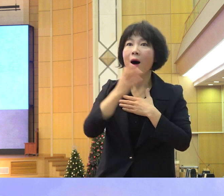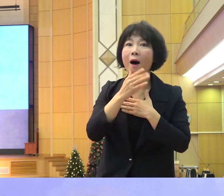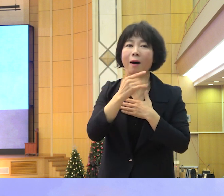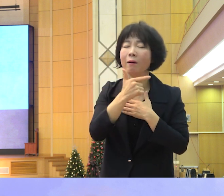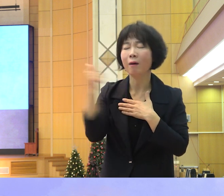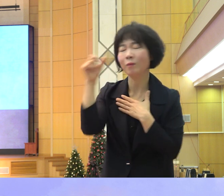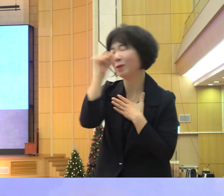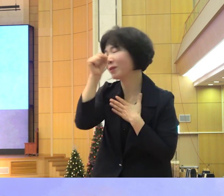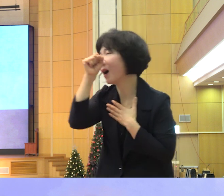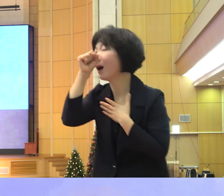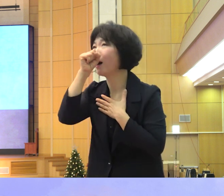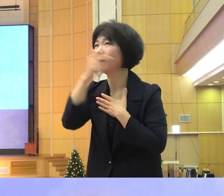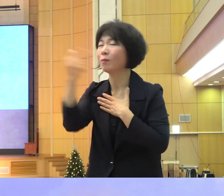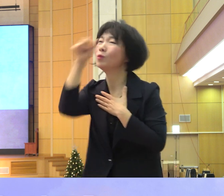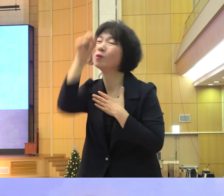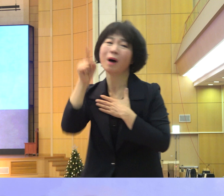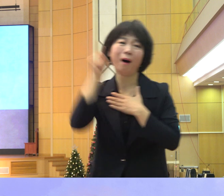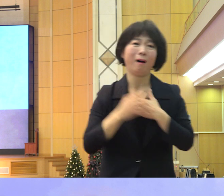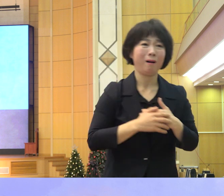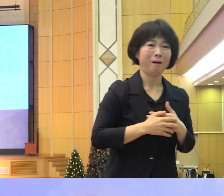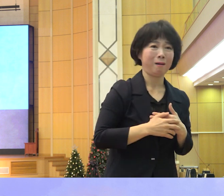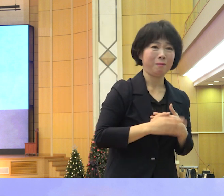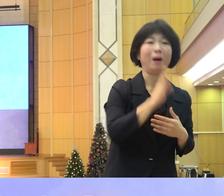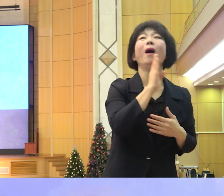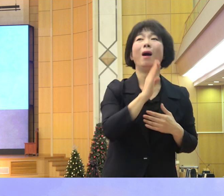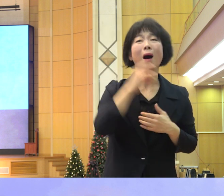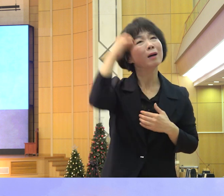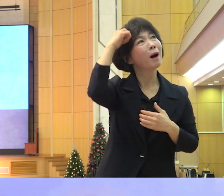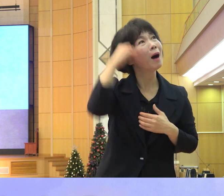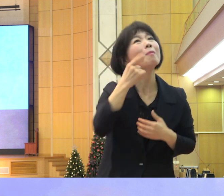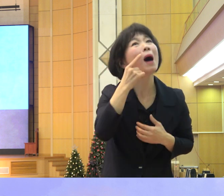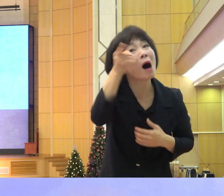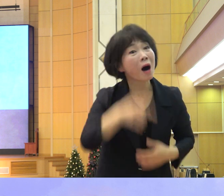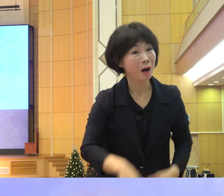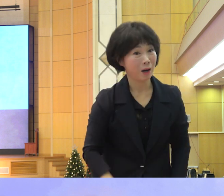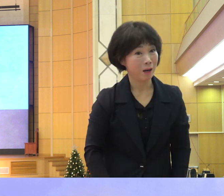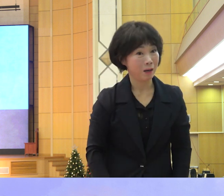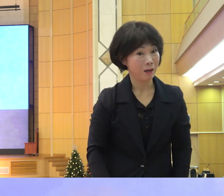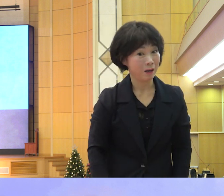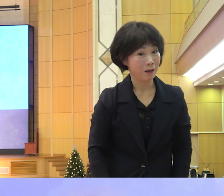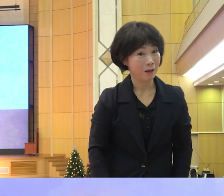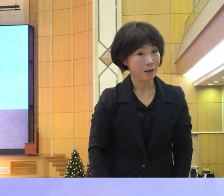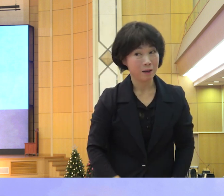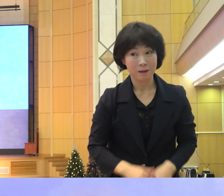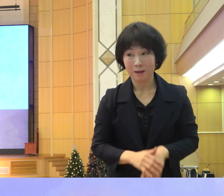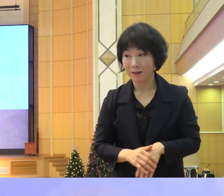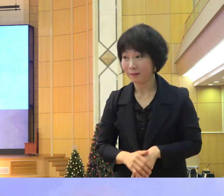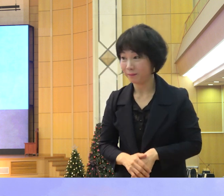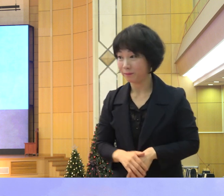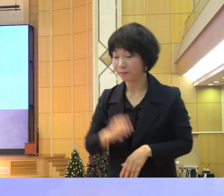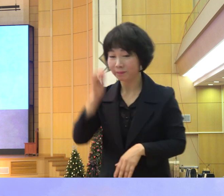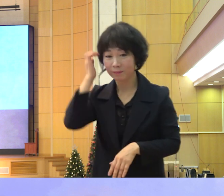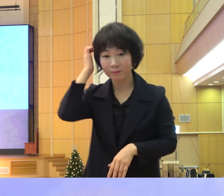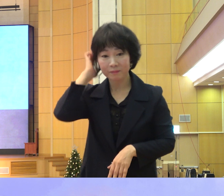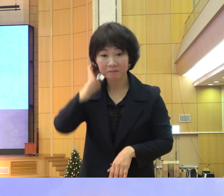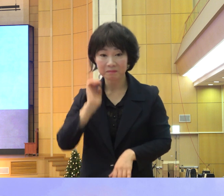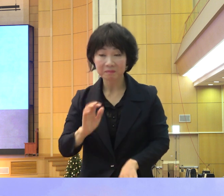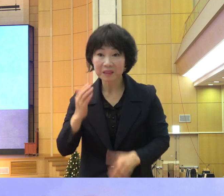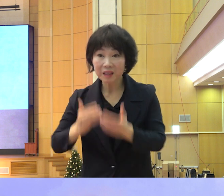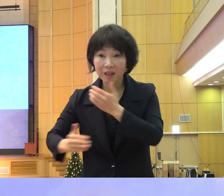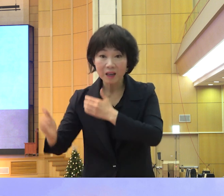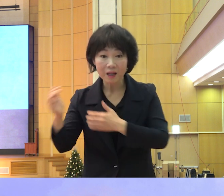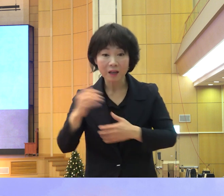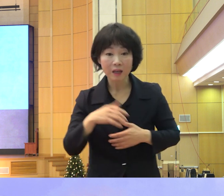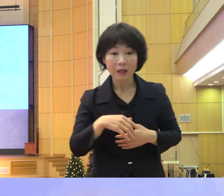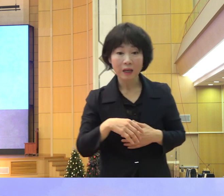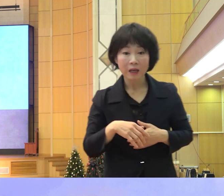그러니까 야곱이 봐야 에서가 축복받을 것을 먼저 탁 앞서가지고, 요즘 말로 말하면 새치기 됐나, 앞서가지고